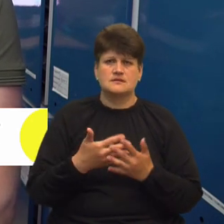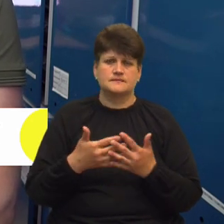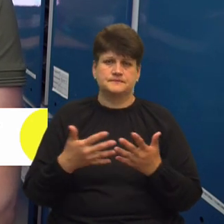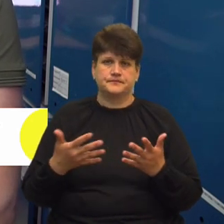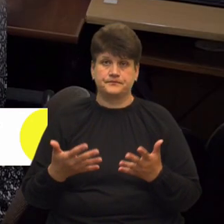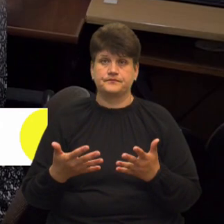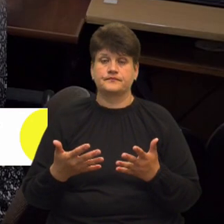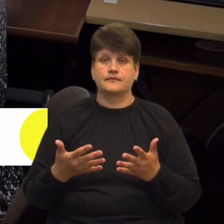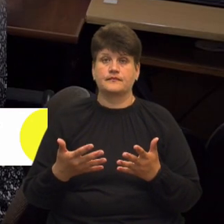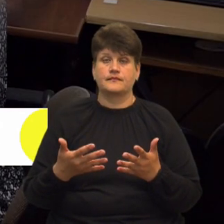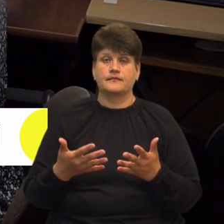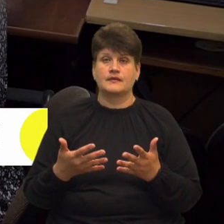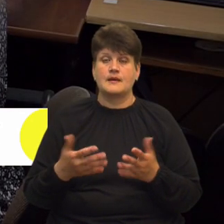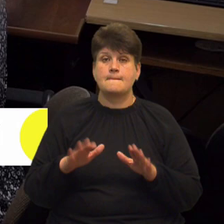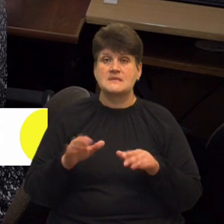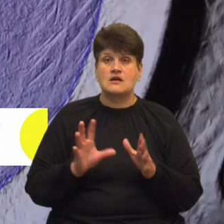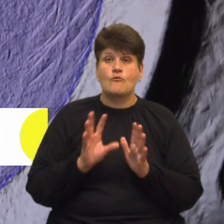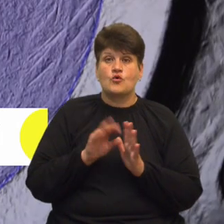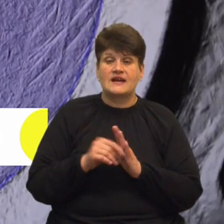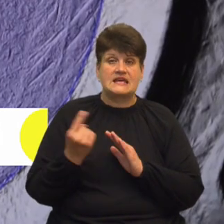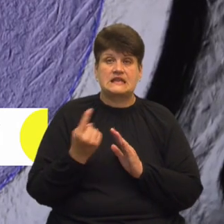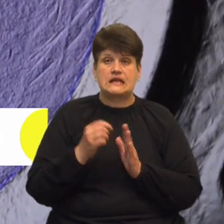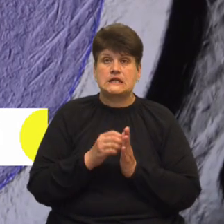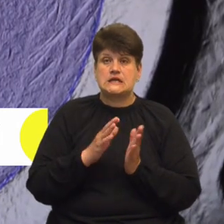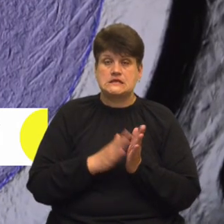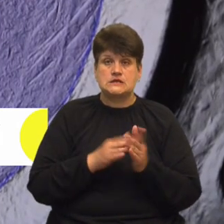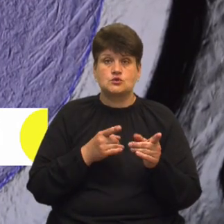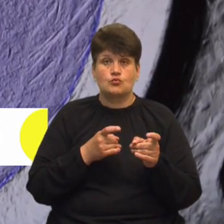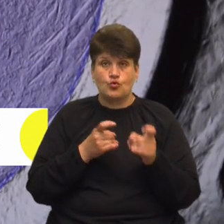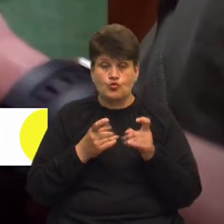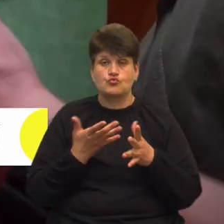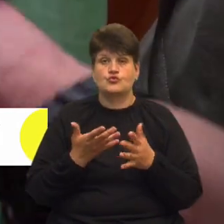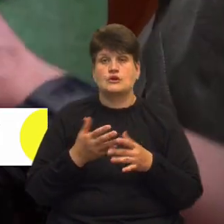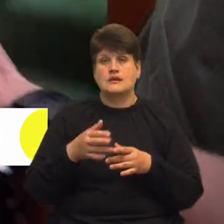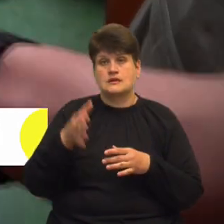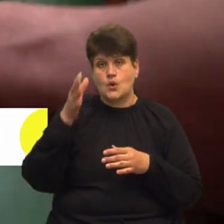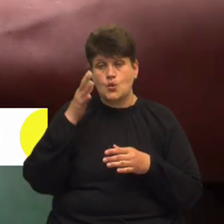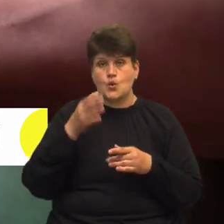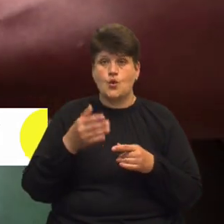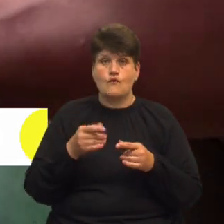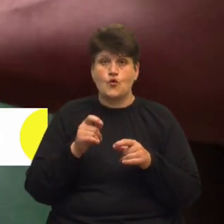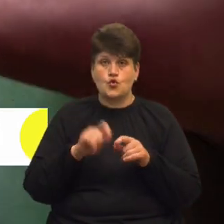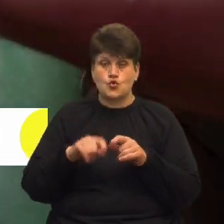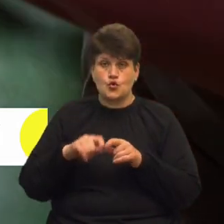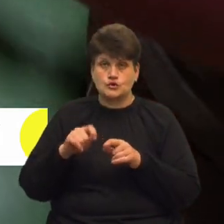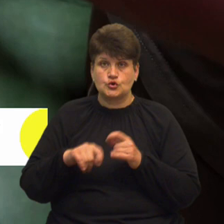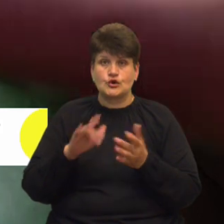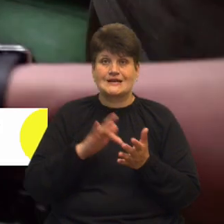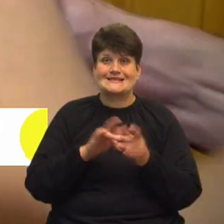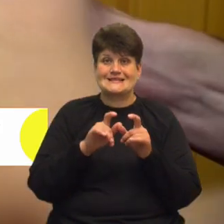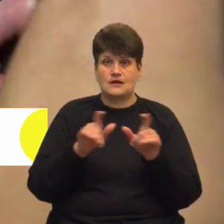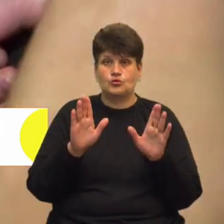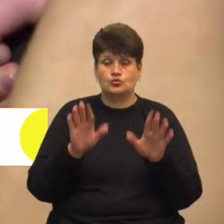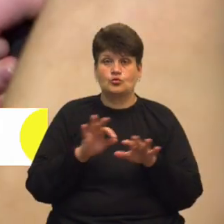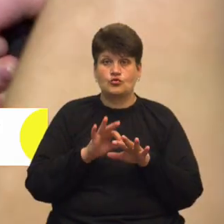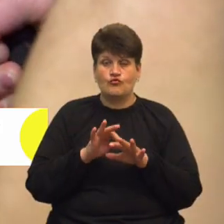відстрілу гумових куль. Після впровадження єдиного реєстру зброї фахівці науково-дослідного експертно-криміналістичного центру також здійснюватимуть